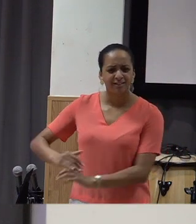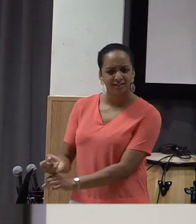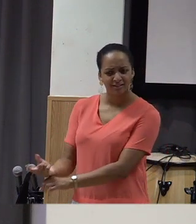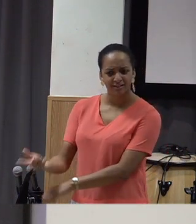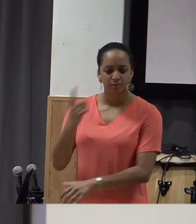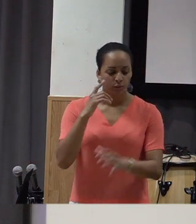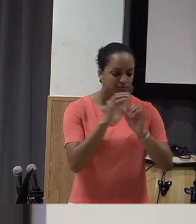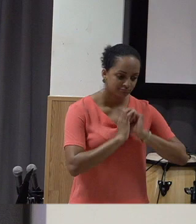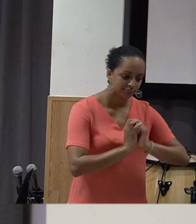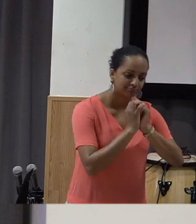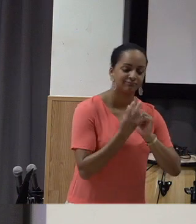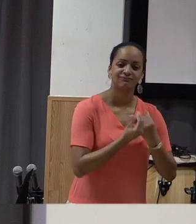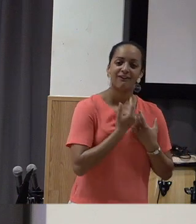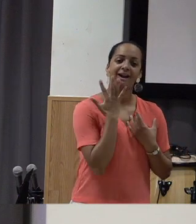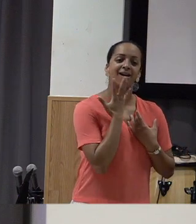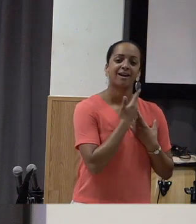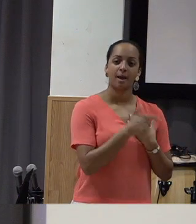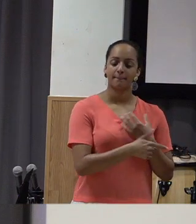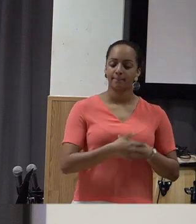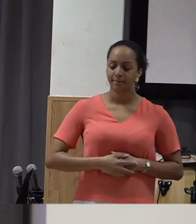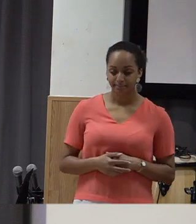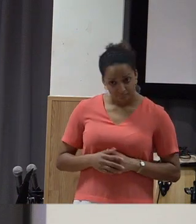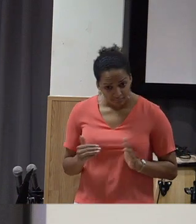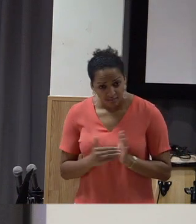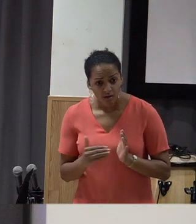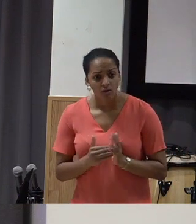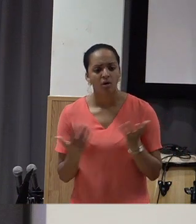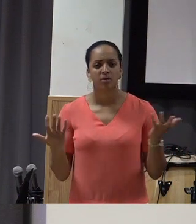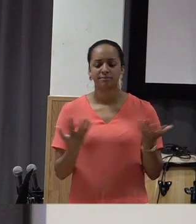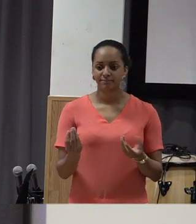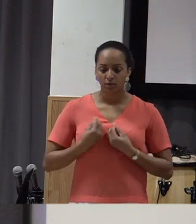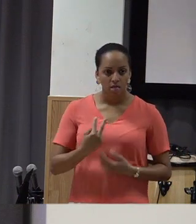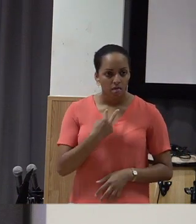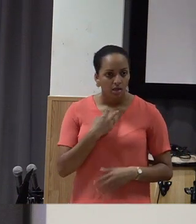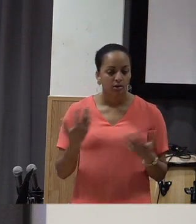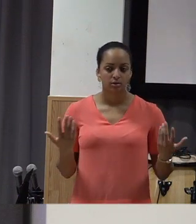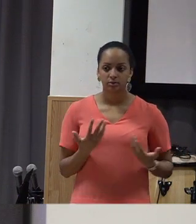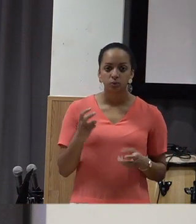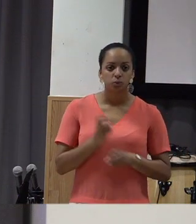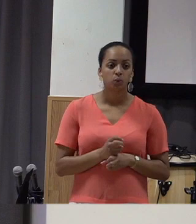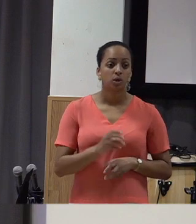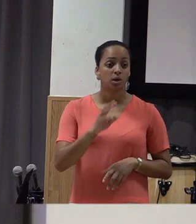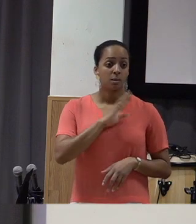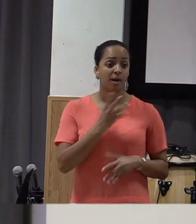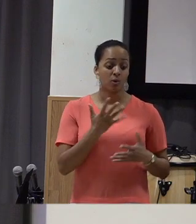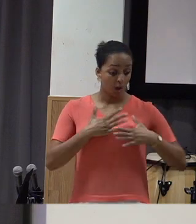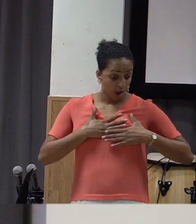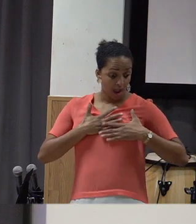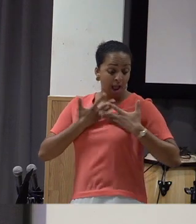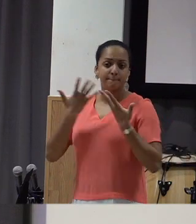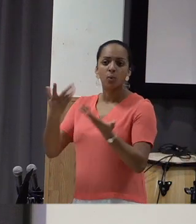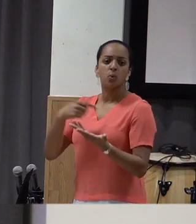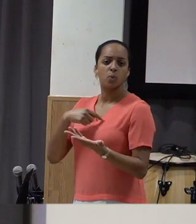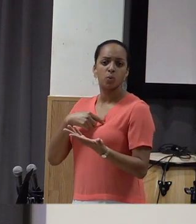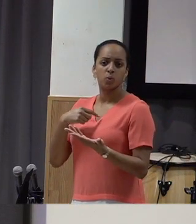qui lui soient agréables. Un autre ingrédient au fait que nous ne pouvions pas prier ou que nous avions du mal à prier, c'était le manque d'amour. Et